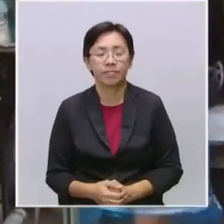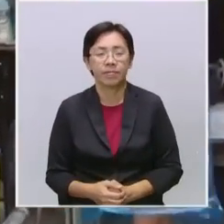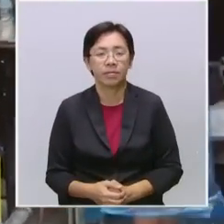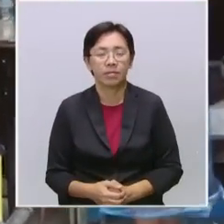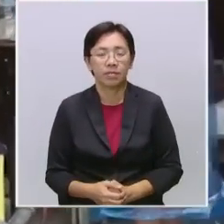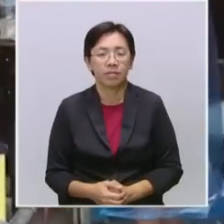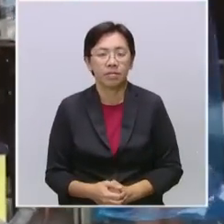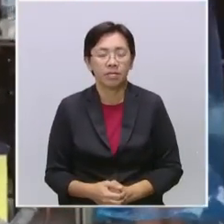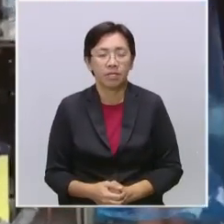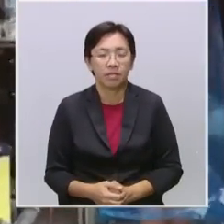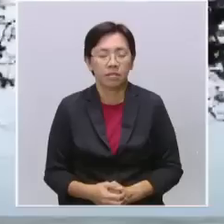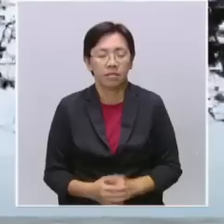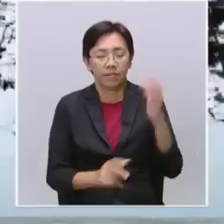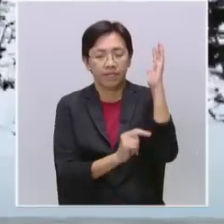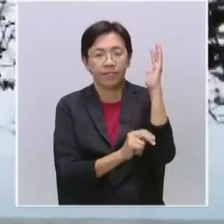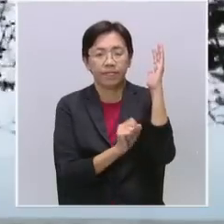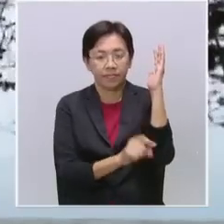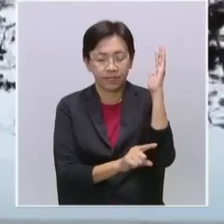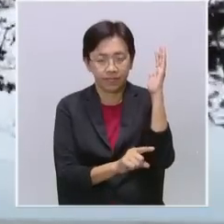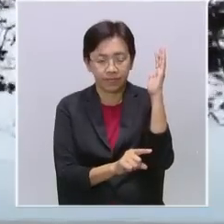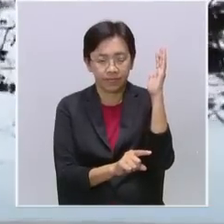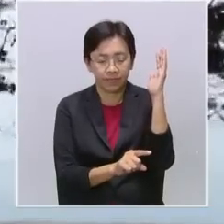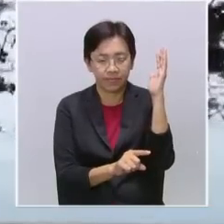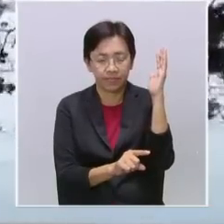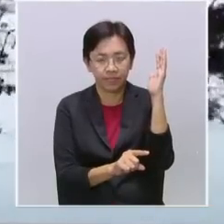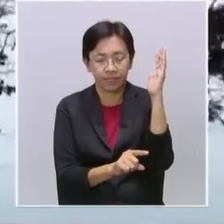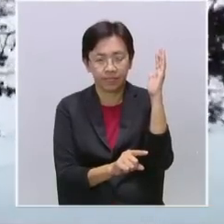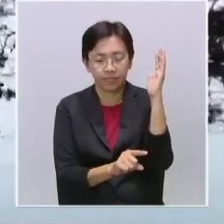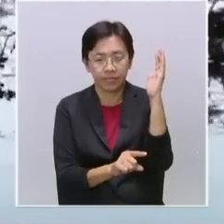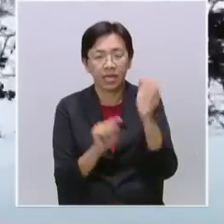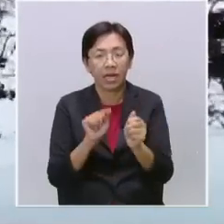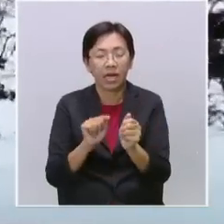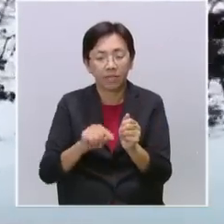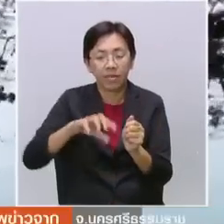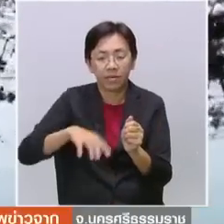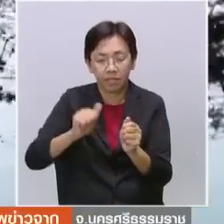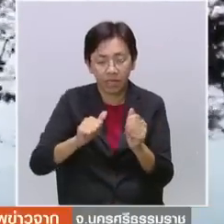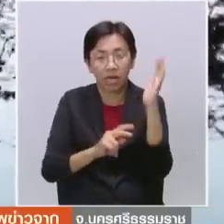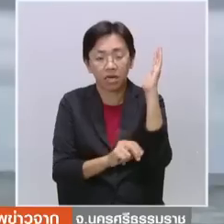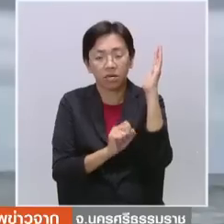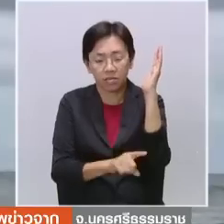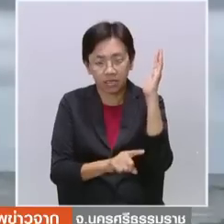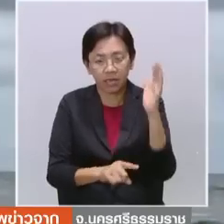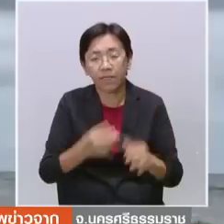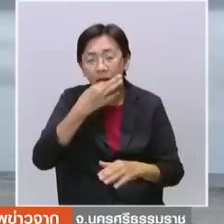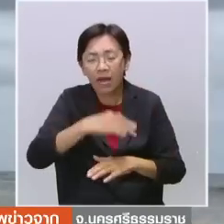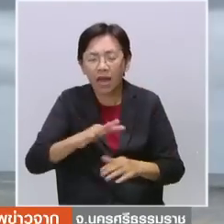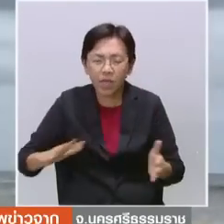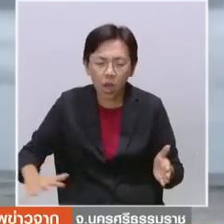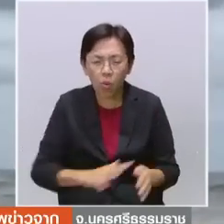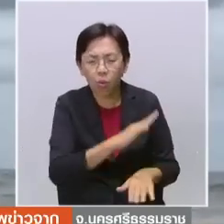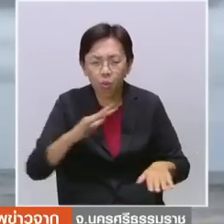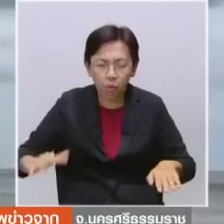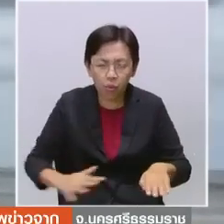อีกหนึ่งจังหวัดนะคะก็คือนครศรีธรรมราชค่ะพาไปดูในพื้นที่ตำบลปากนครอำเภอเมืองมีน้ำทะเลหนุนสูงประกอ